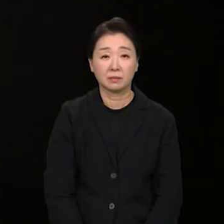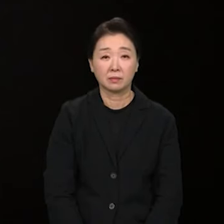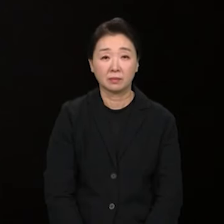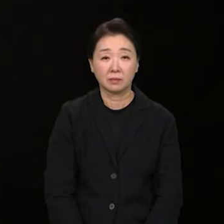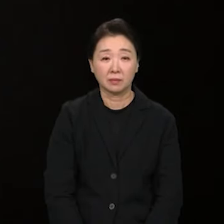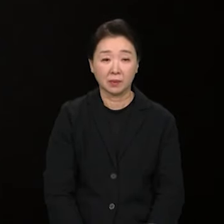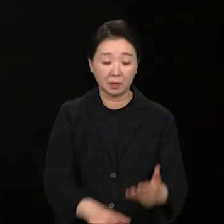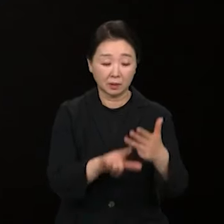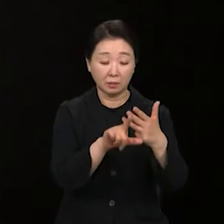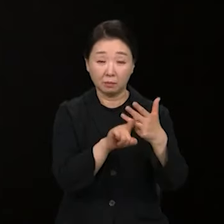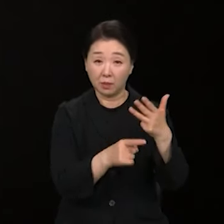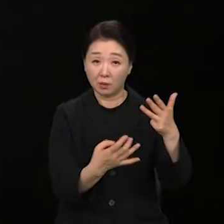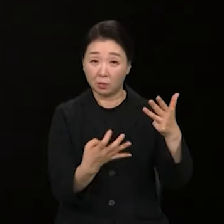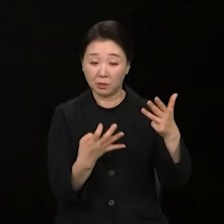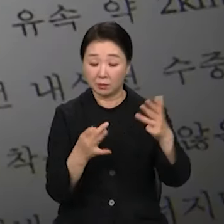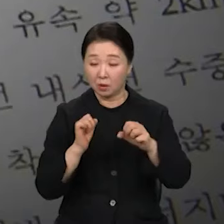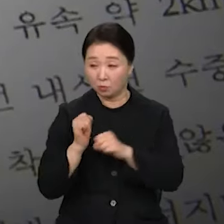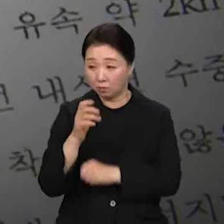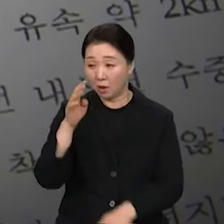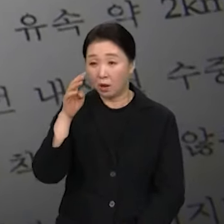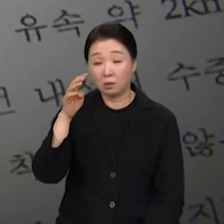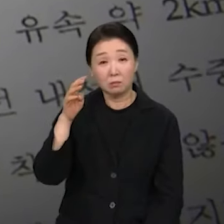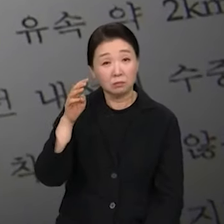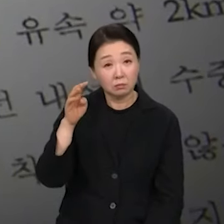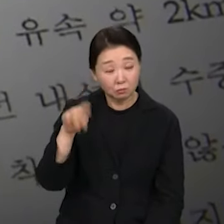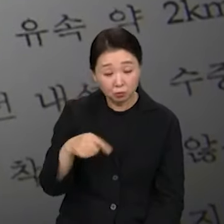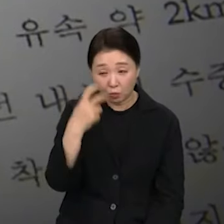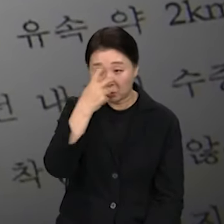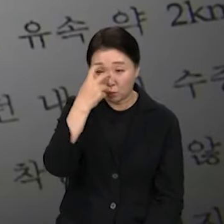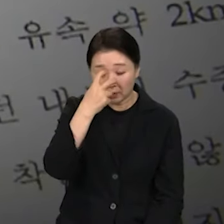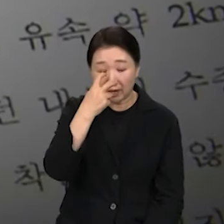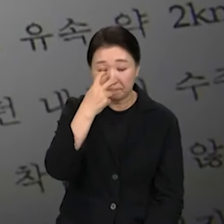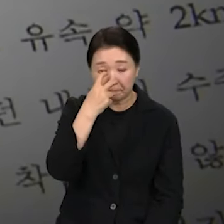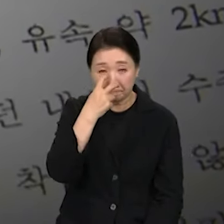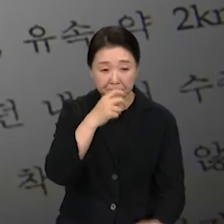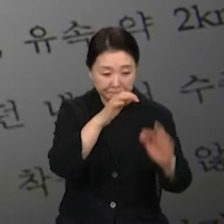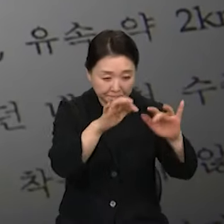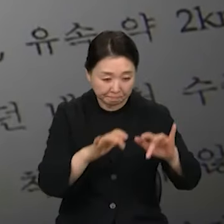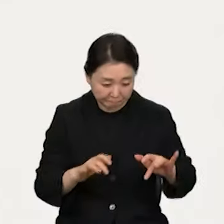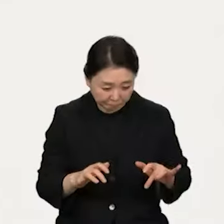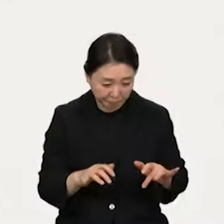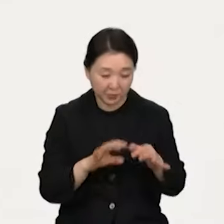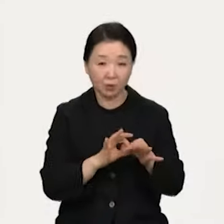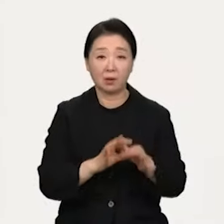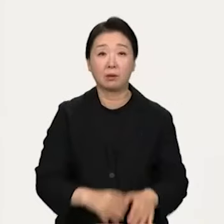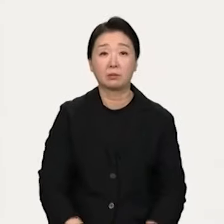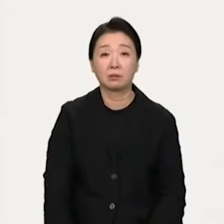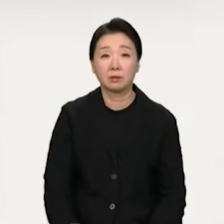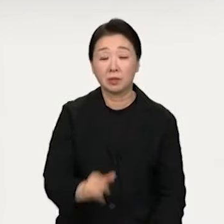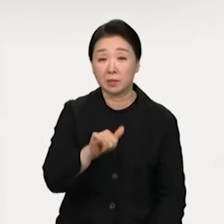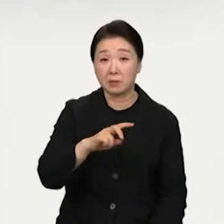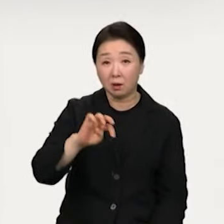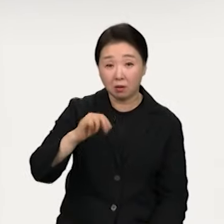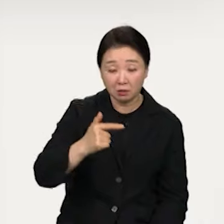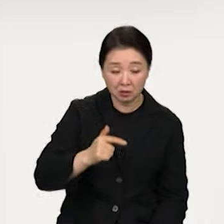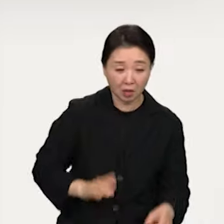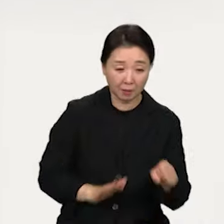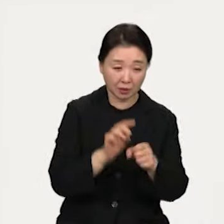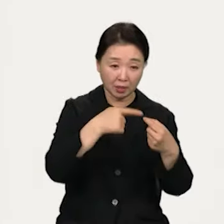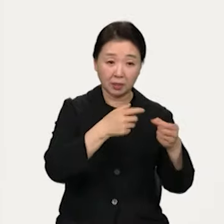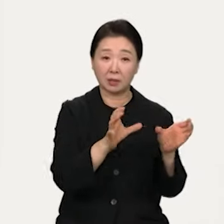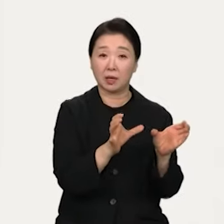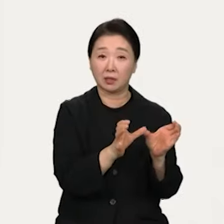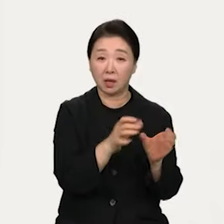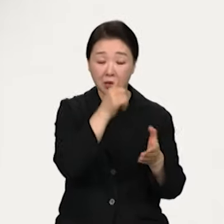지난해 8월 14일 국방부 조사본부가 작성한 최상병 순직 사건 관련 보고서입니다. 임성근 전 해병대